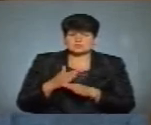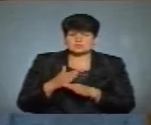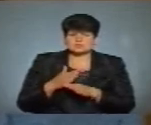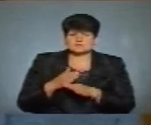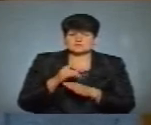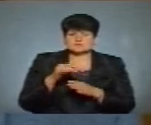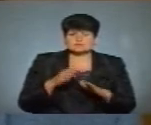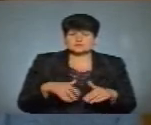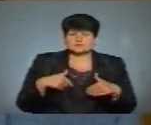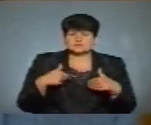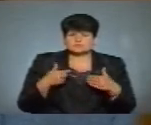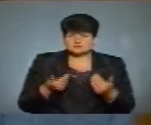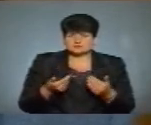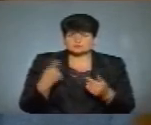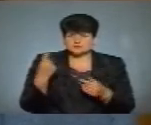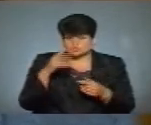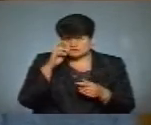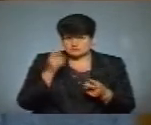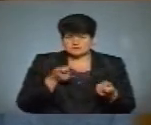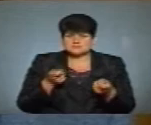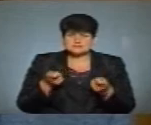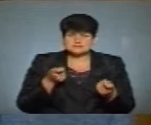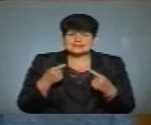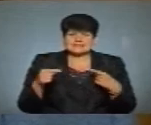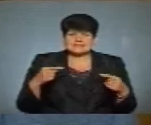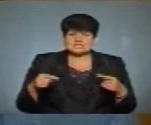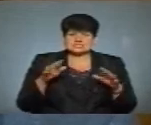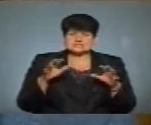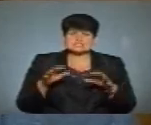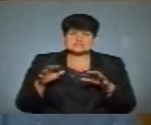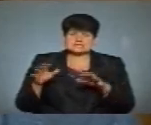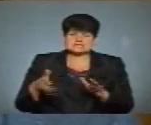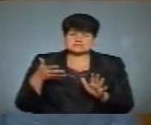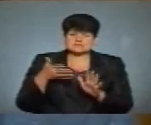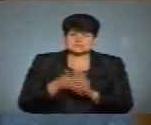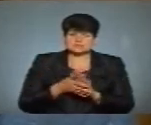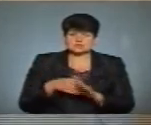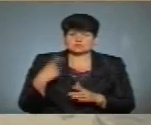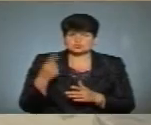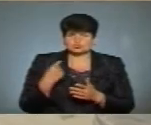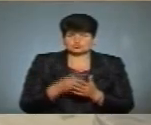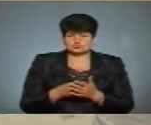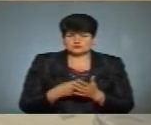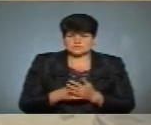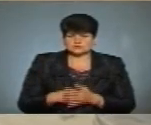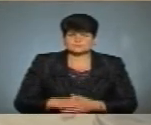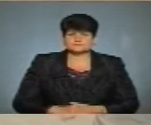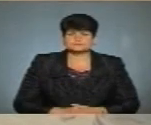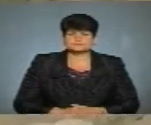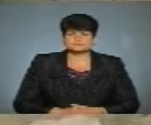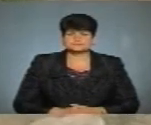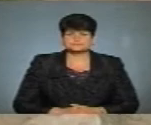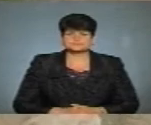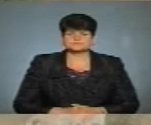перерозподілені за пропозицією обласної державної адміністрації на інші статті видатки обласного бюджету. Тарас Пурак, Марта